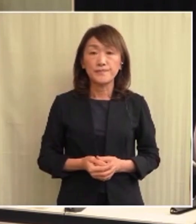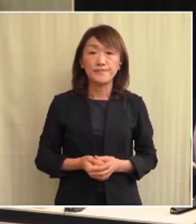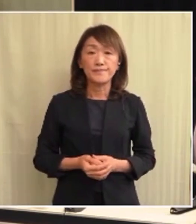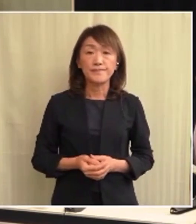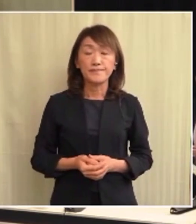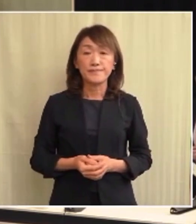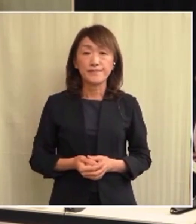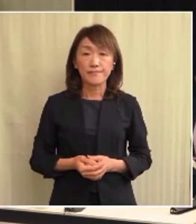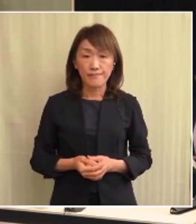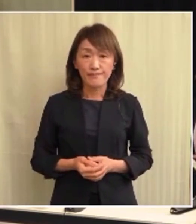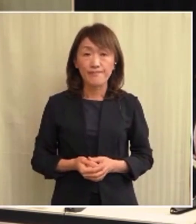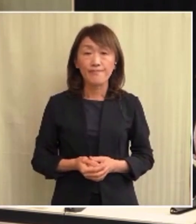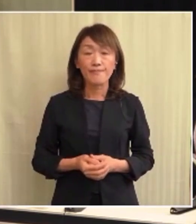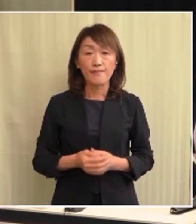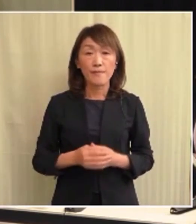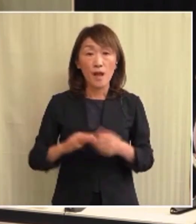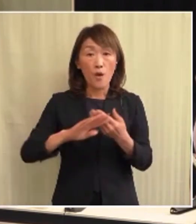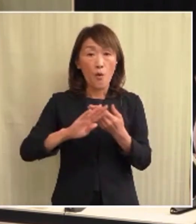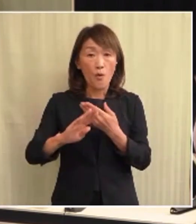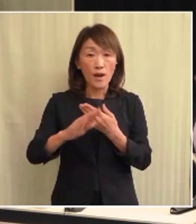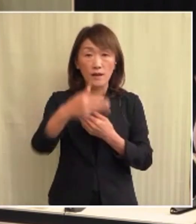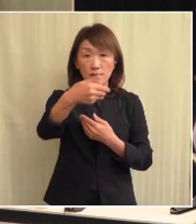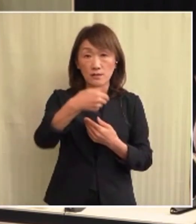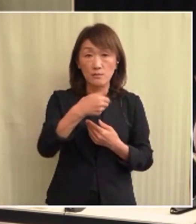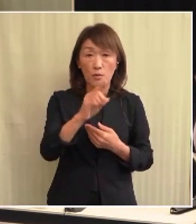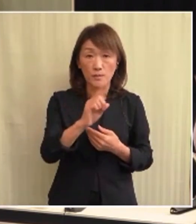よろしいでしょうか。はい、それでは各社いかがでしょうか。